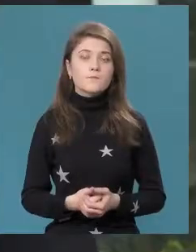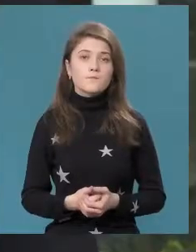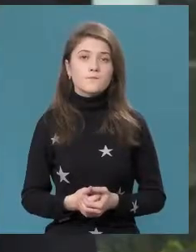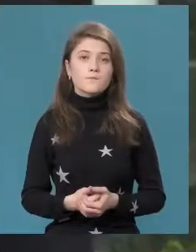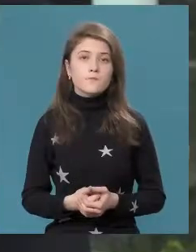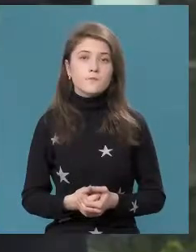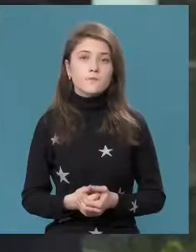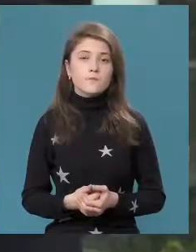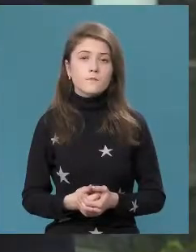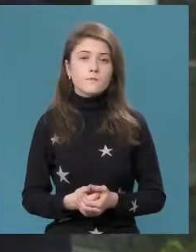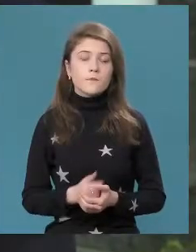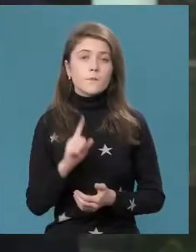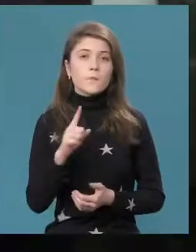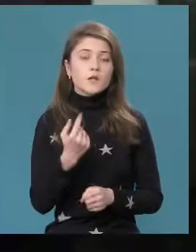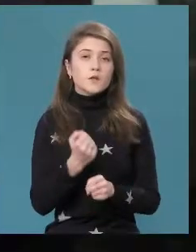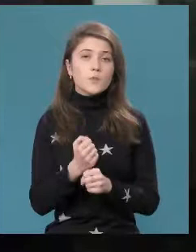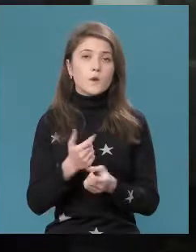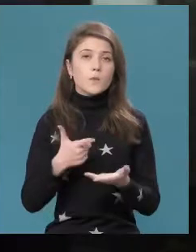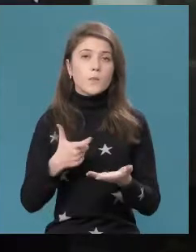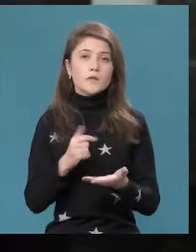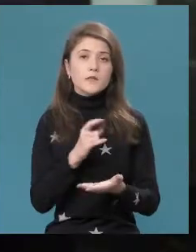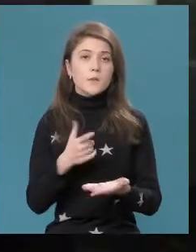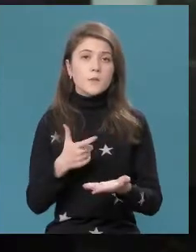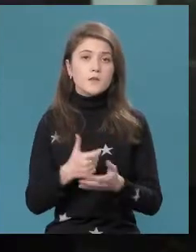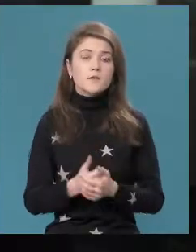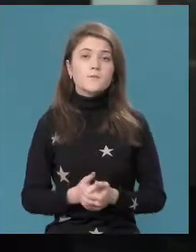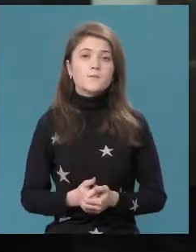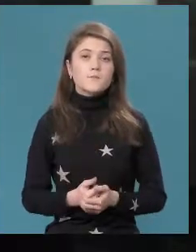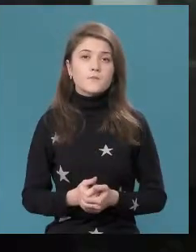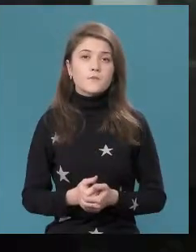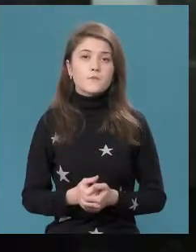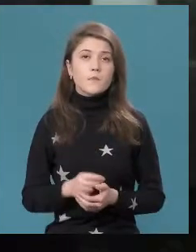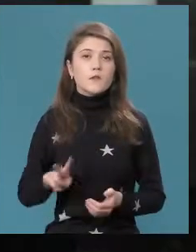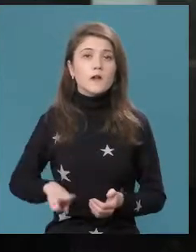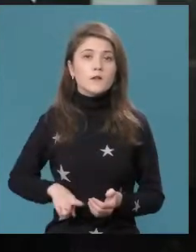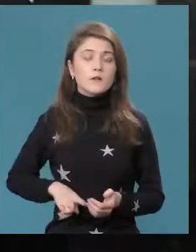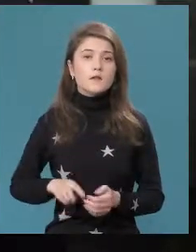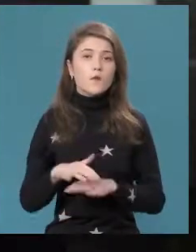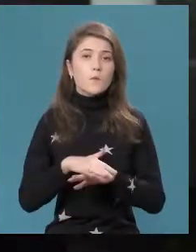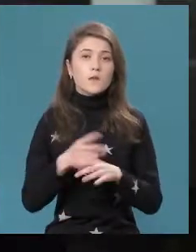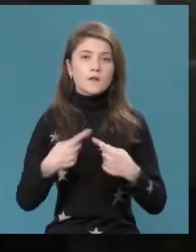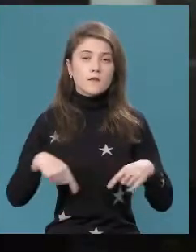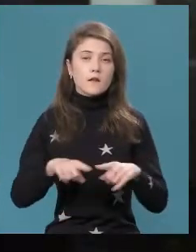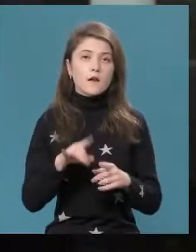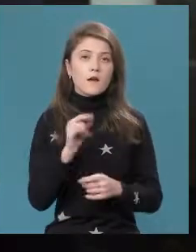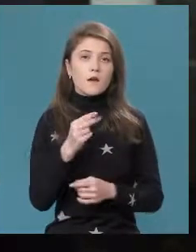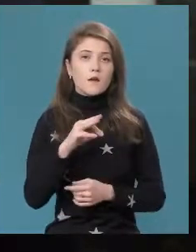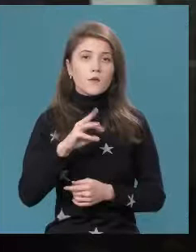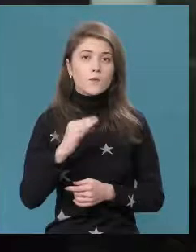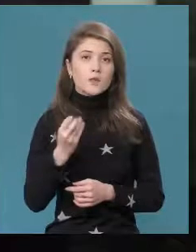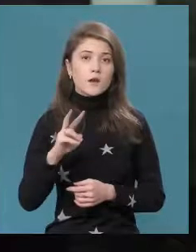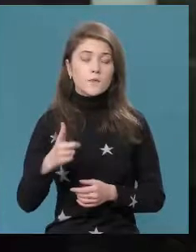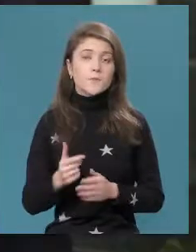Першим зробив постріл із пістолета «Браунінг» директор громадської організації «Радомичівський мисливець». От,